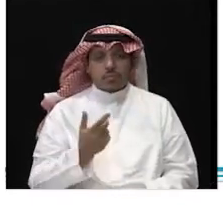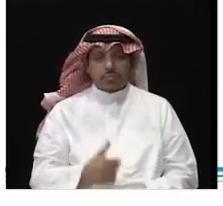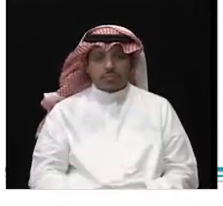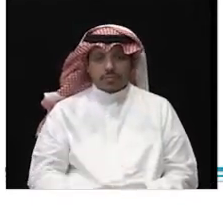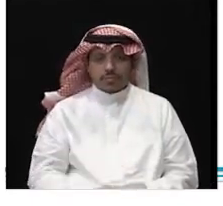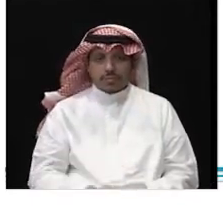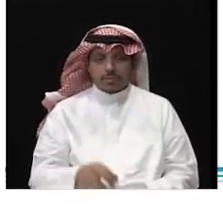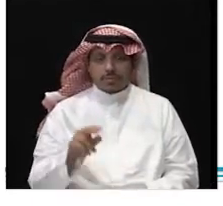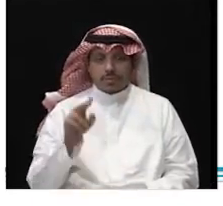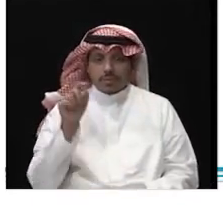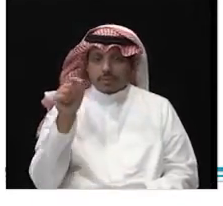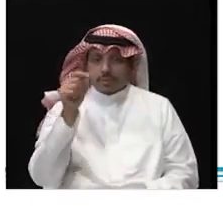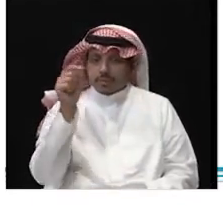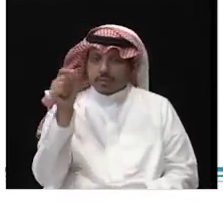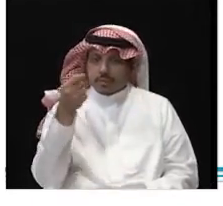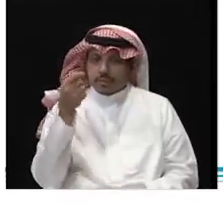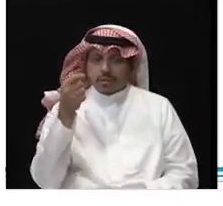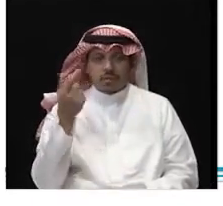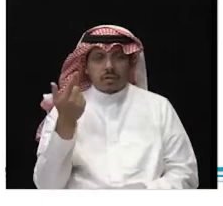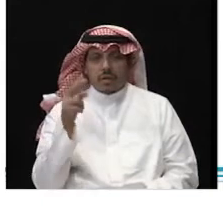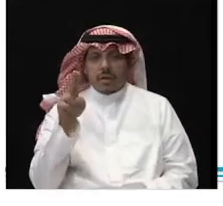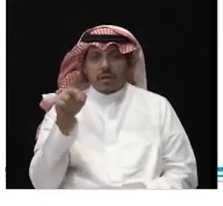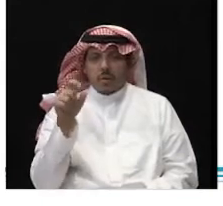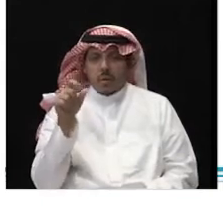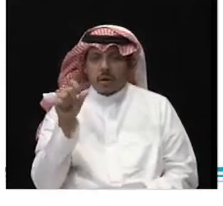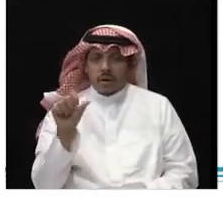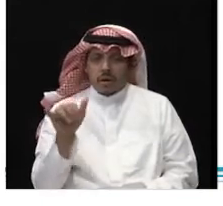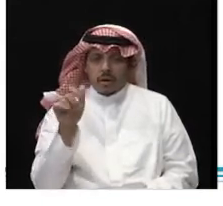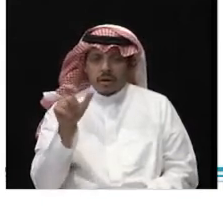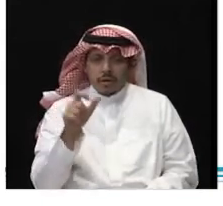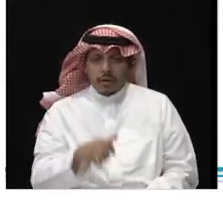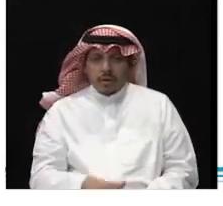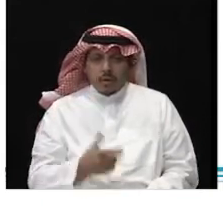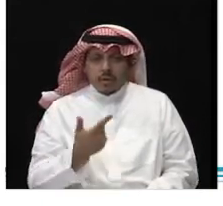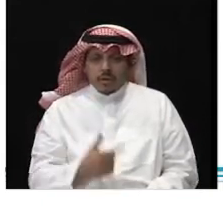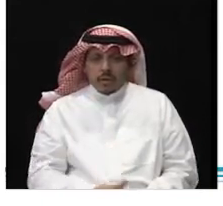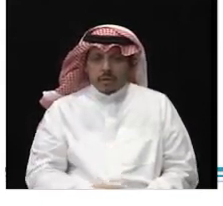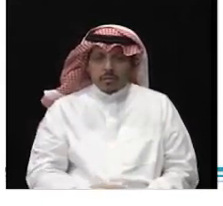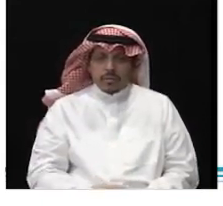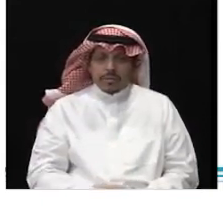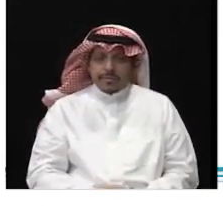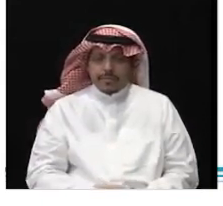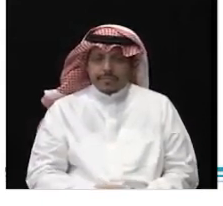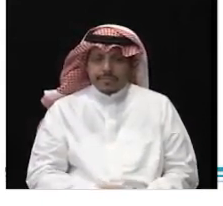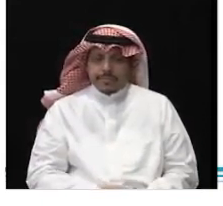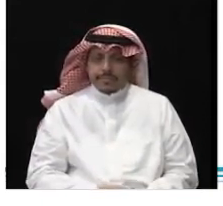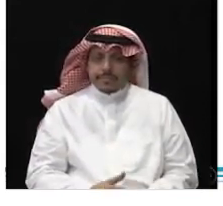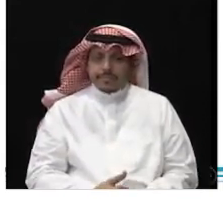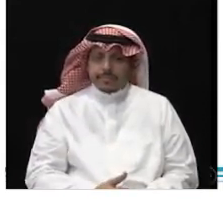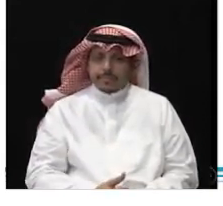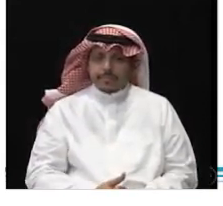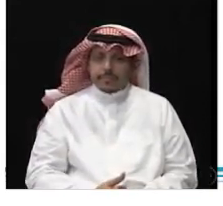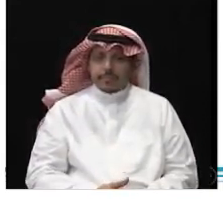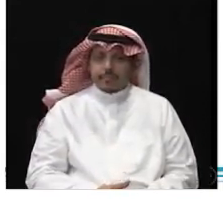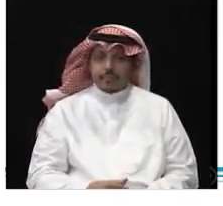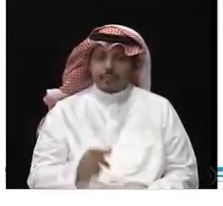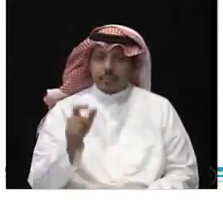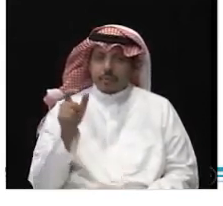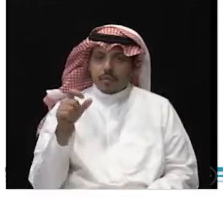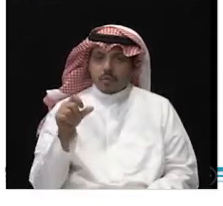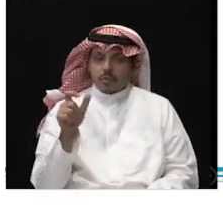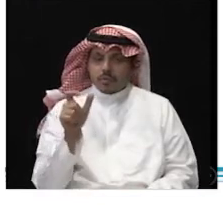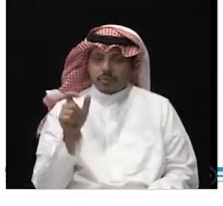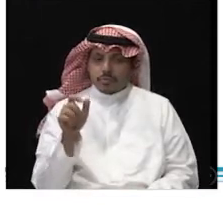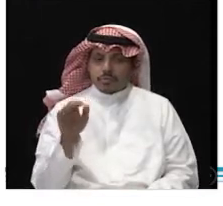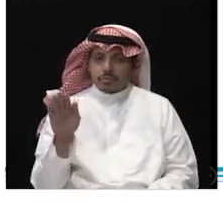التنوين؟ ما هو التنوين؟ التنوين هو نون